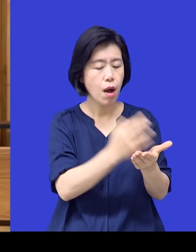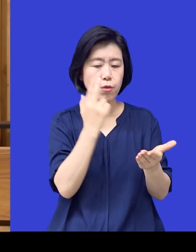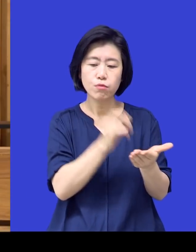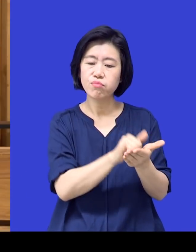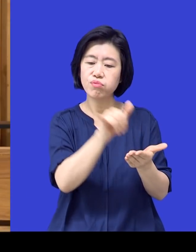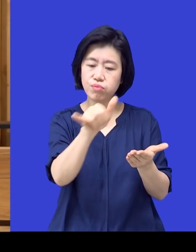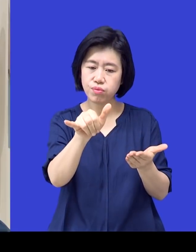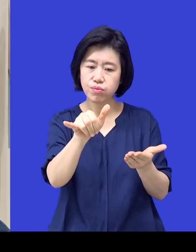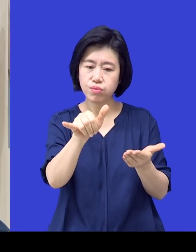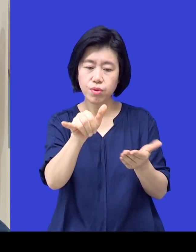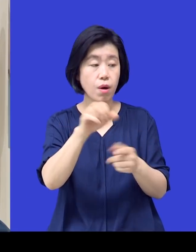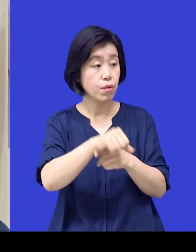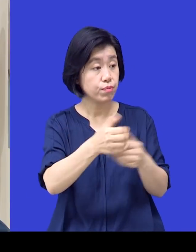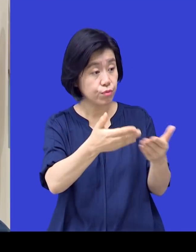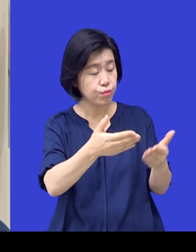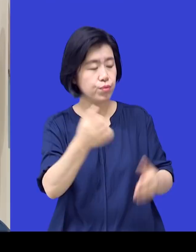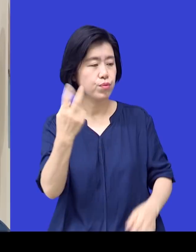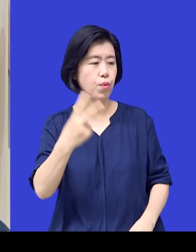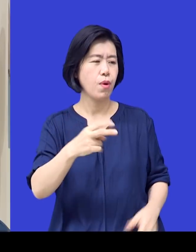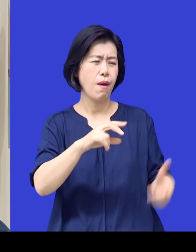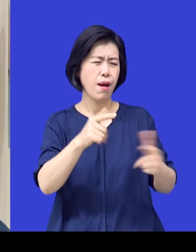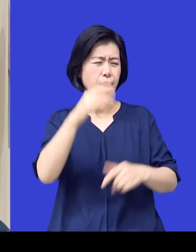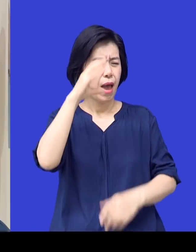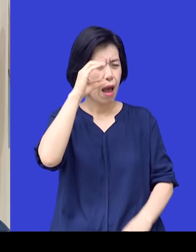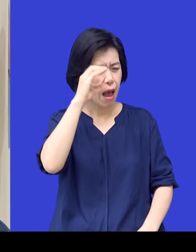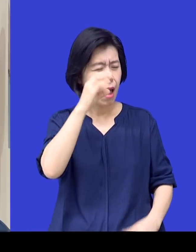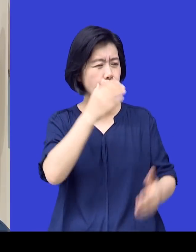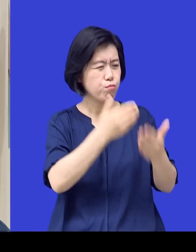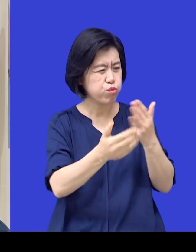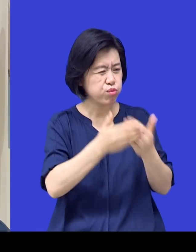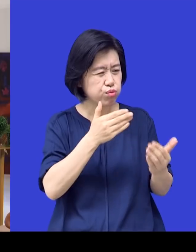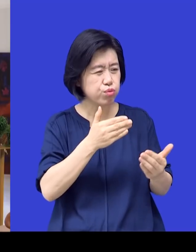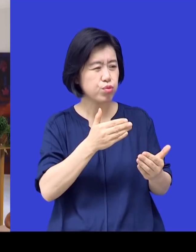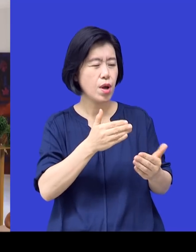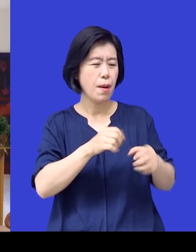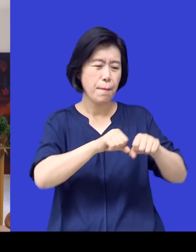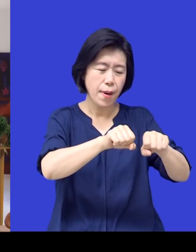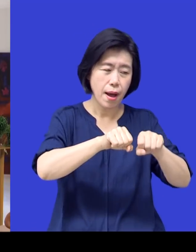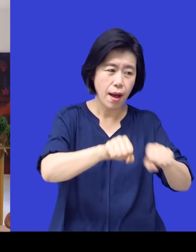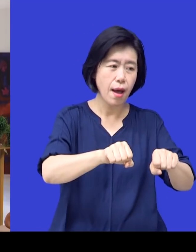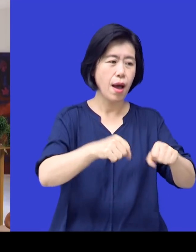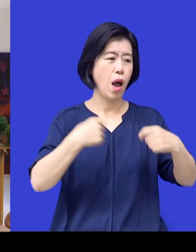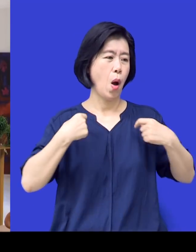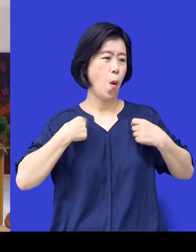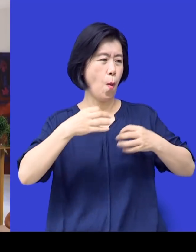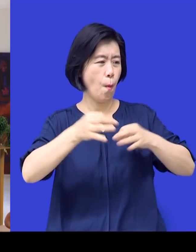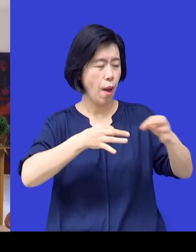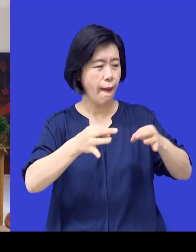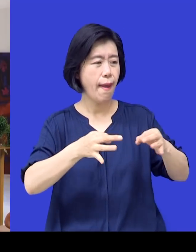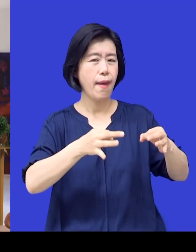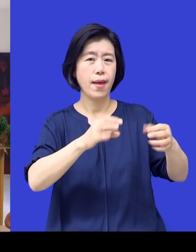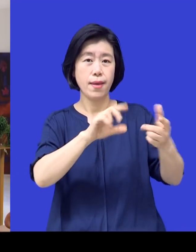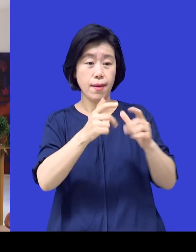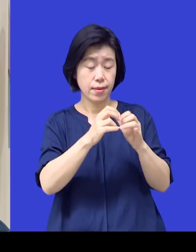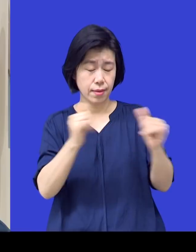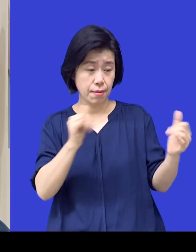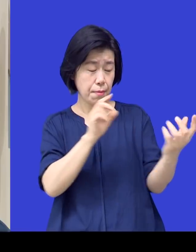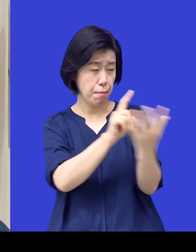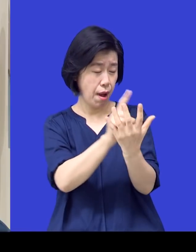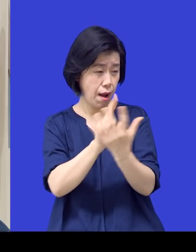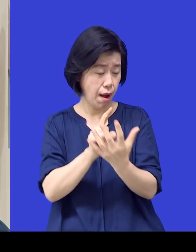네. 예, 뭐 진짜 막일서부터 주유소서부터 청소, 뭐 옷가게 수많은 사람들을 대하고